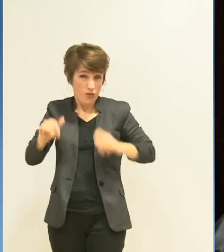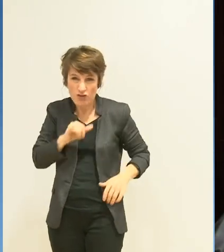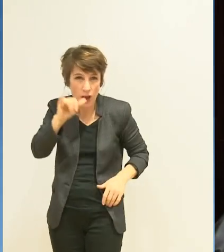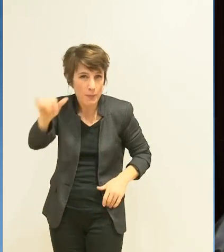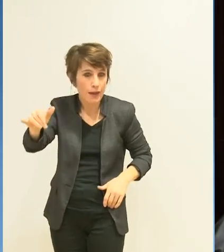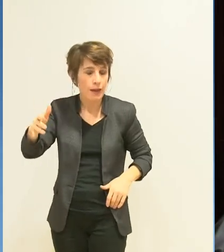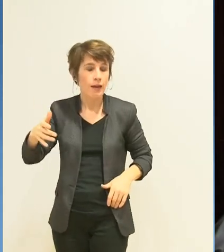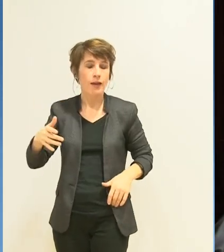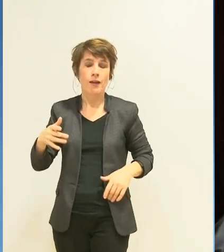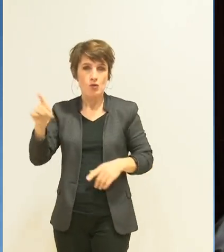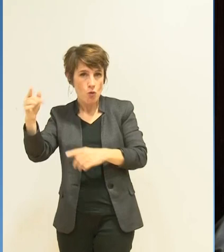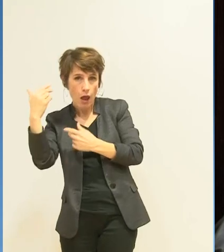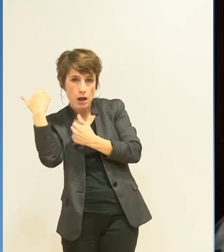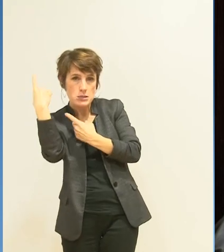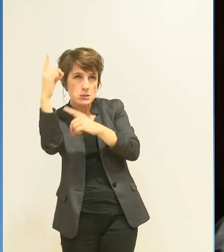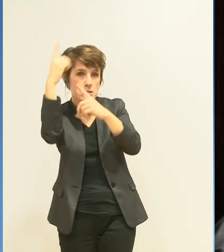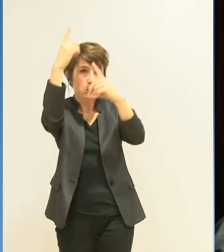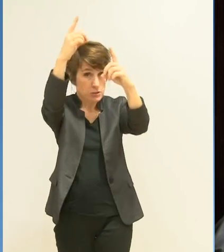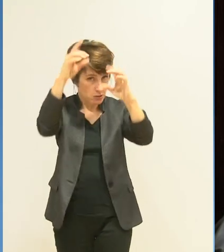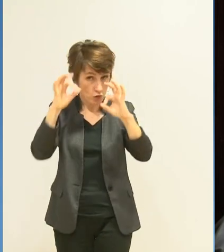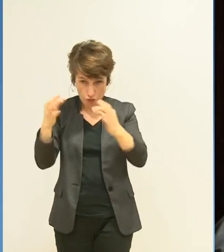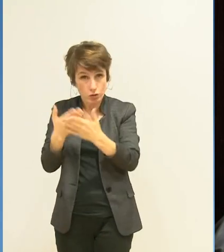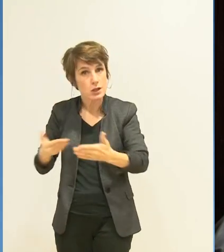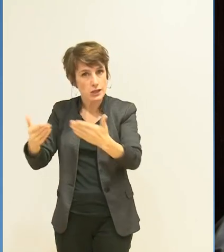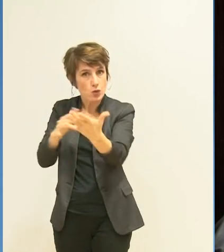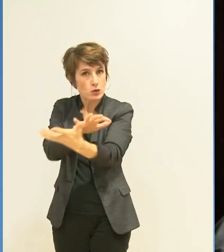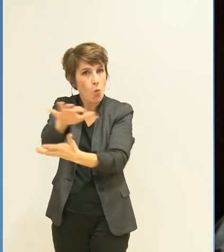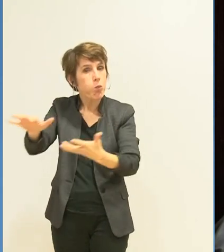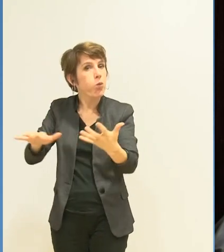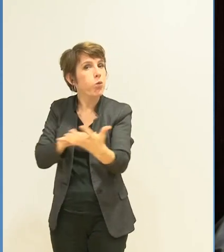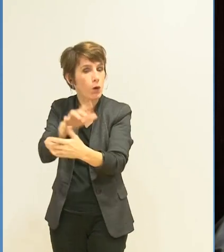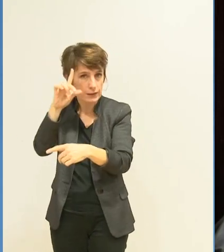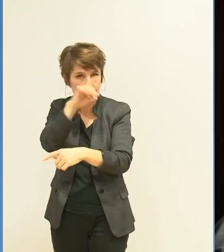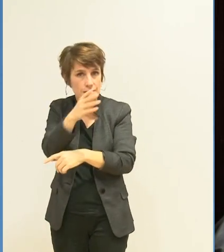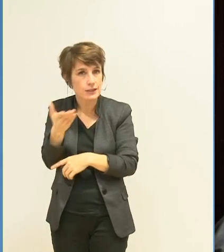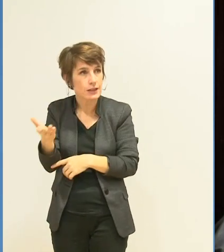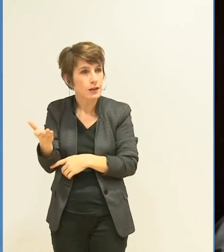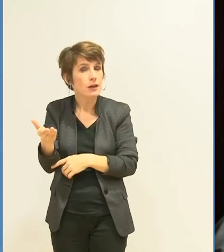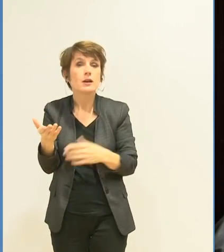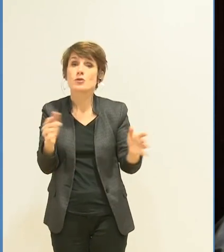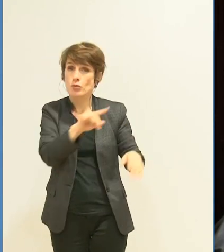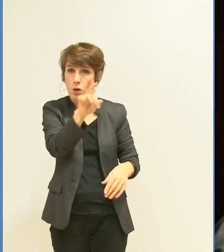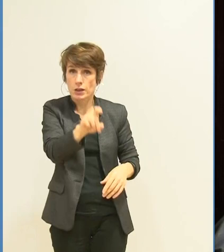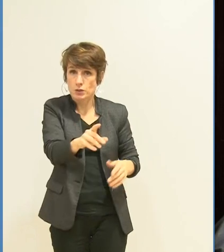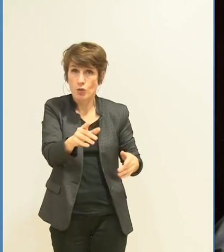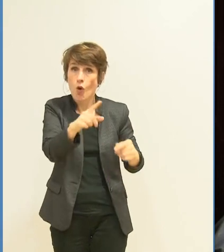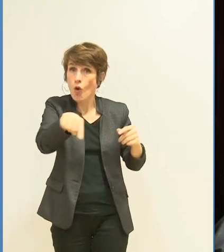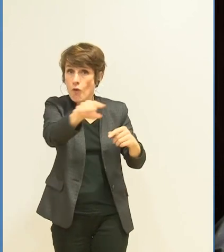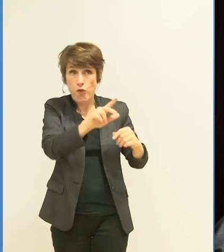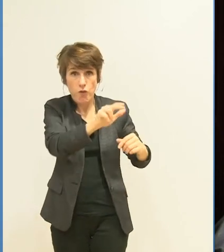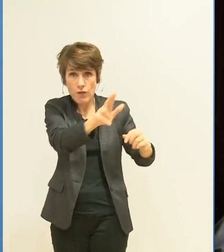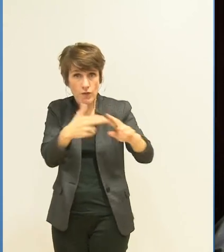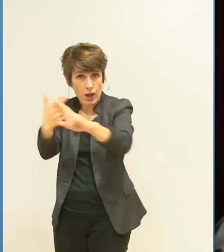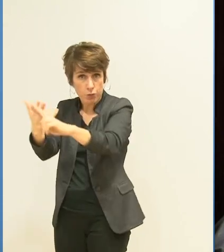voilà des des personnels en crise et comment est ce que vous comptez répondre à leurs